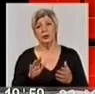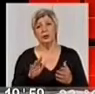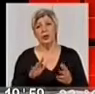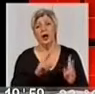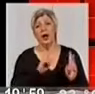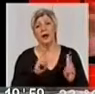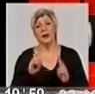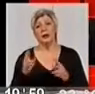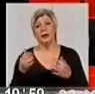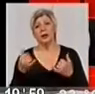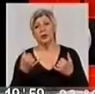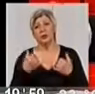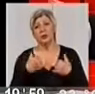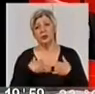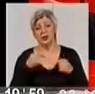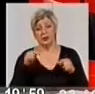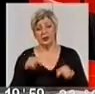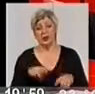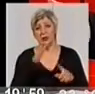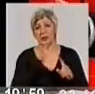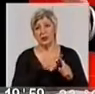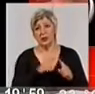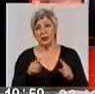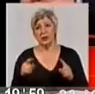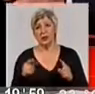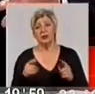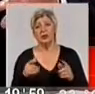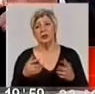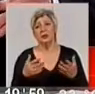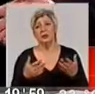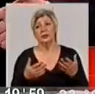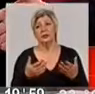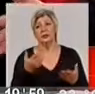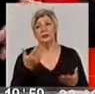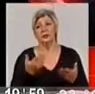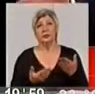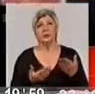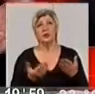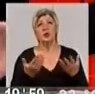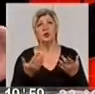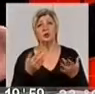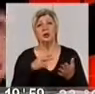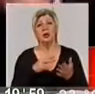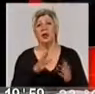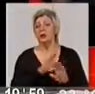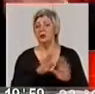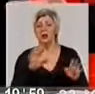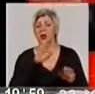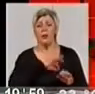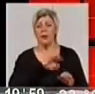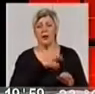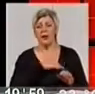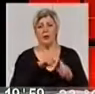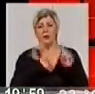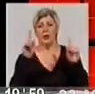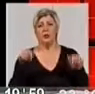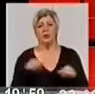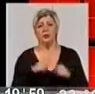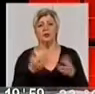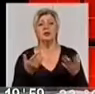нас от на цей сезон порядок цифр, ну, от якщо, скажімо, за путівку не пільгову, а так повністю. Ну, скажу вам